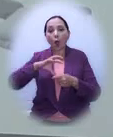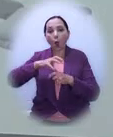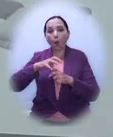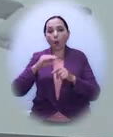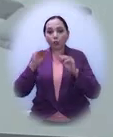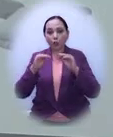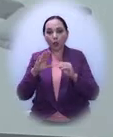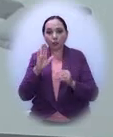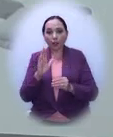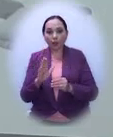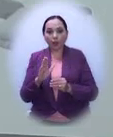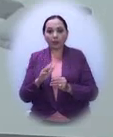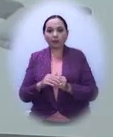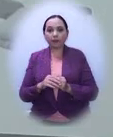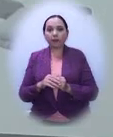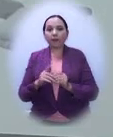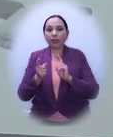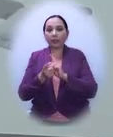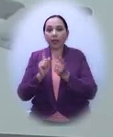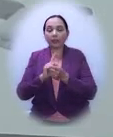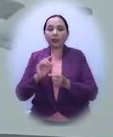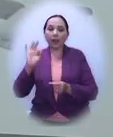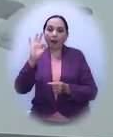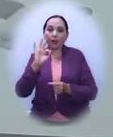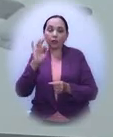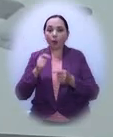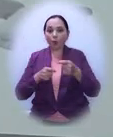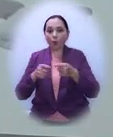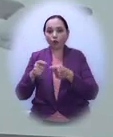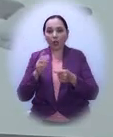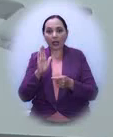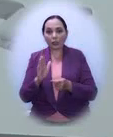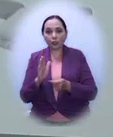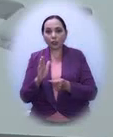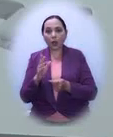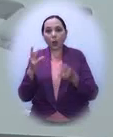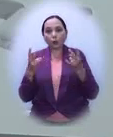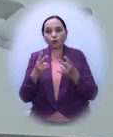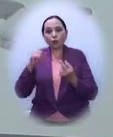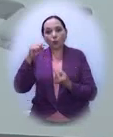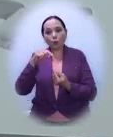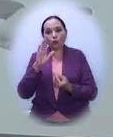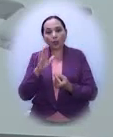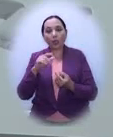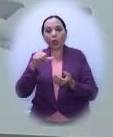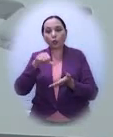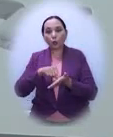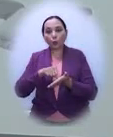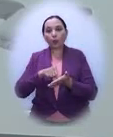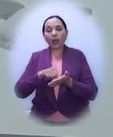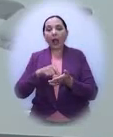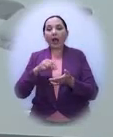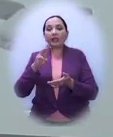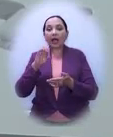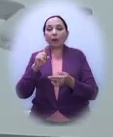qopqoqlariga joylashgan bo'ladi. Ya'ni haroratni boshqarish uchun mo'ljallangan tugma va